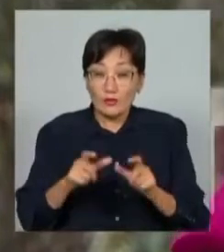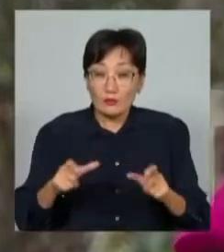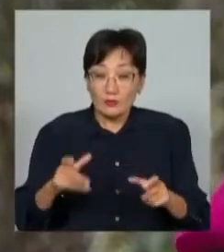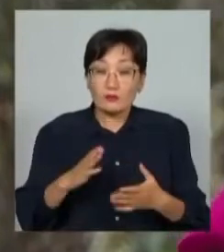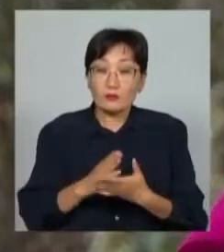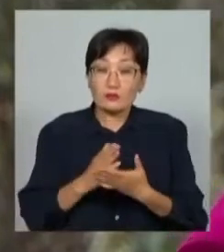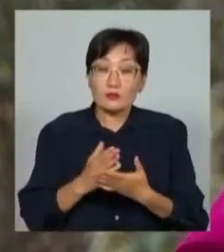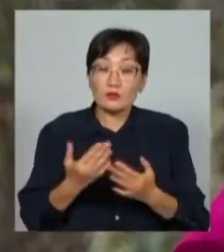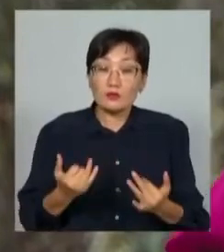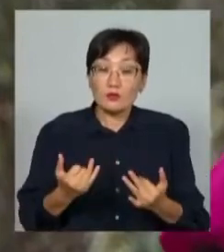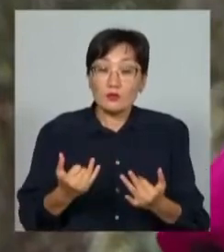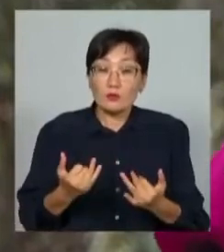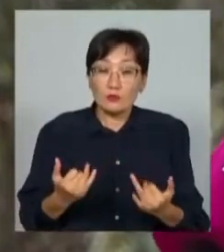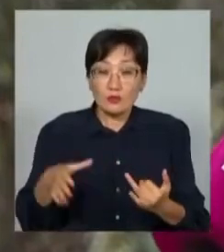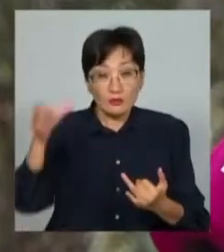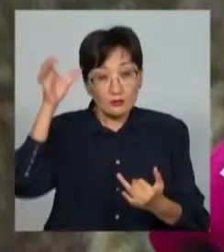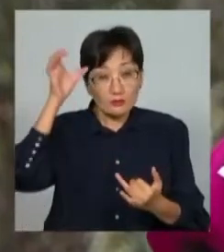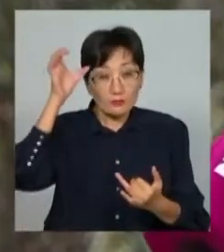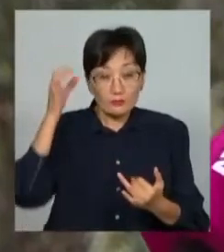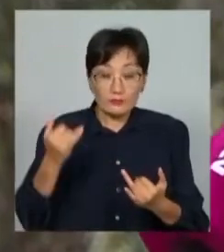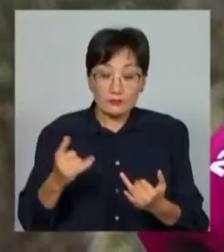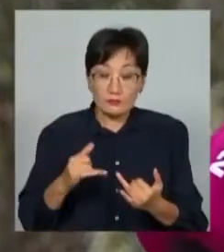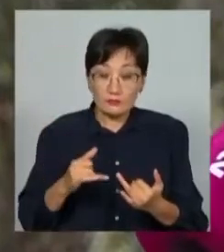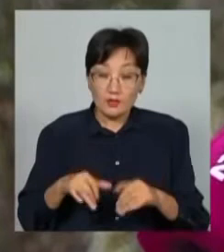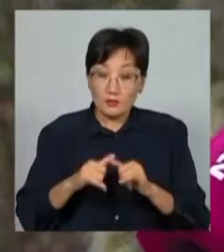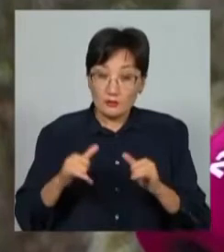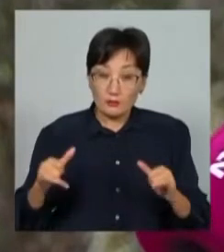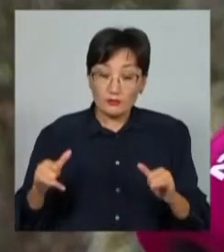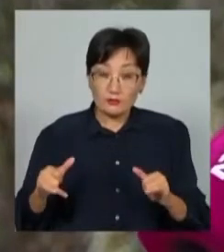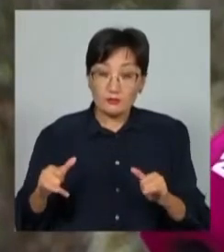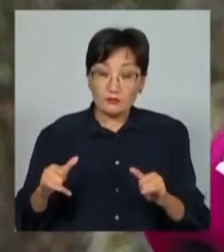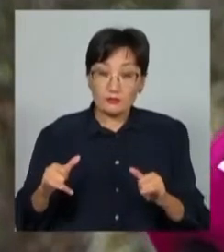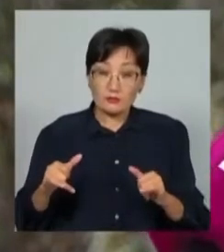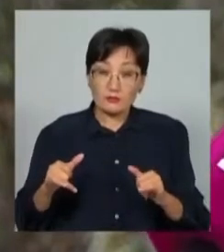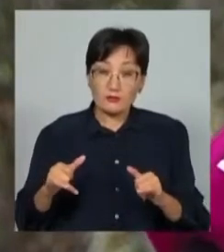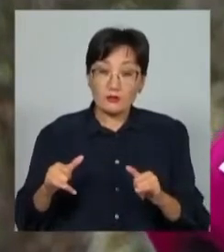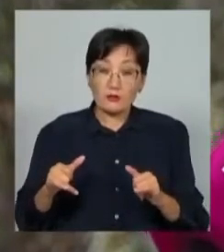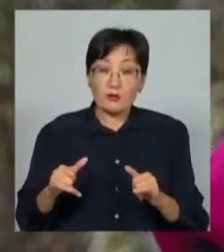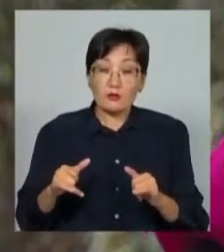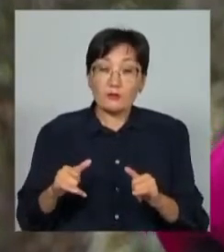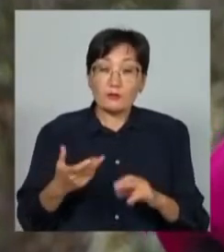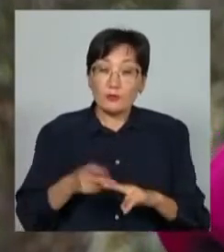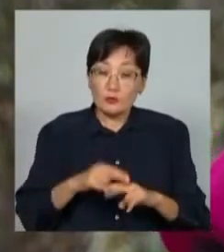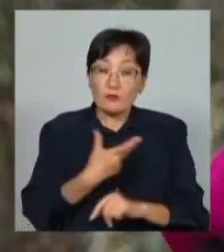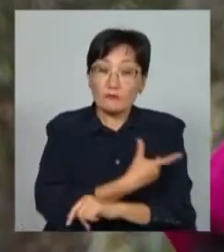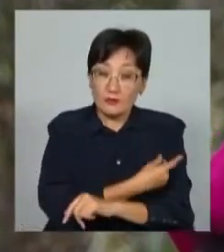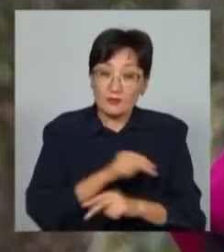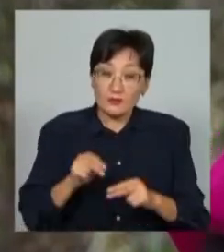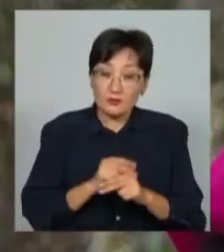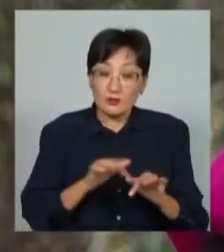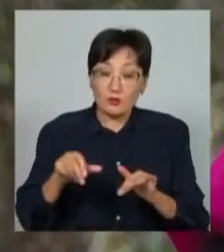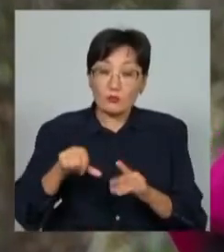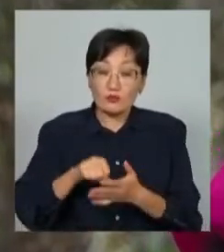Сол үшін бүгінгі ғылымның, қазіргі дамып отырған ғылымның бірден бір айтары осы вакцина.